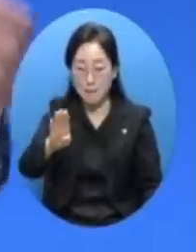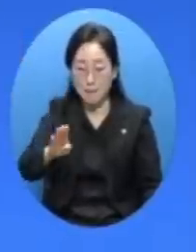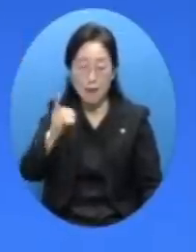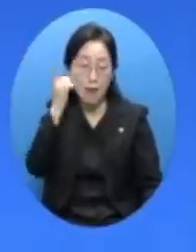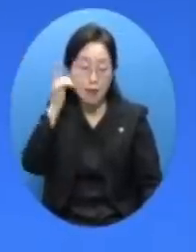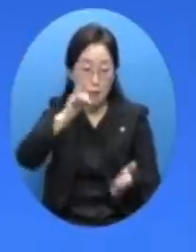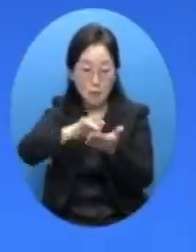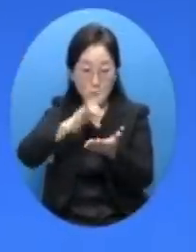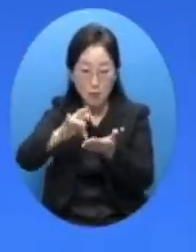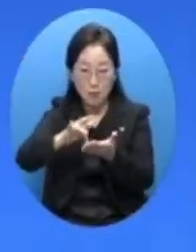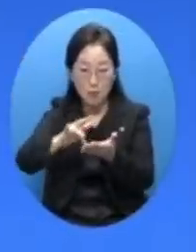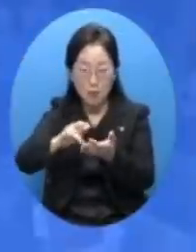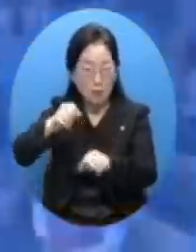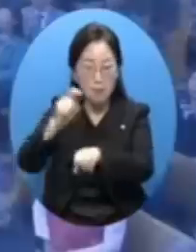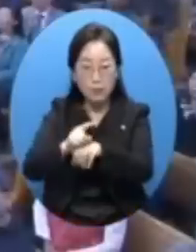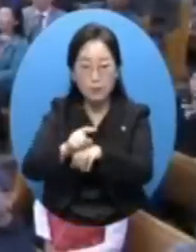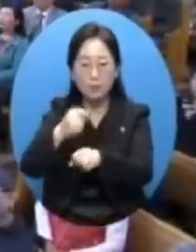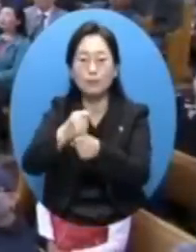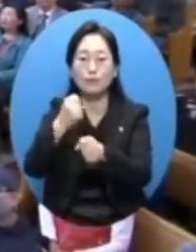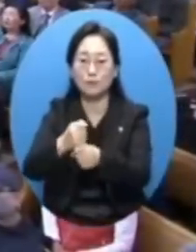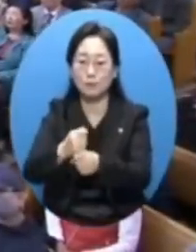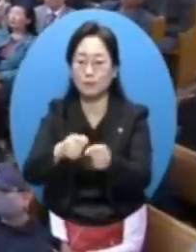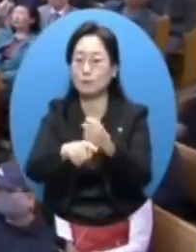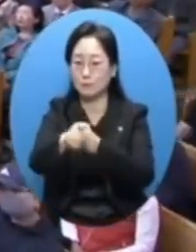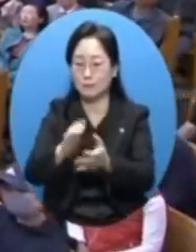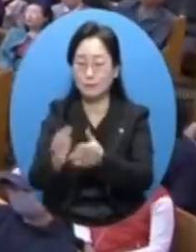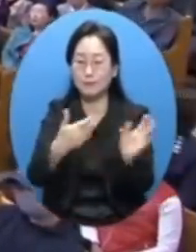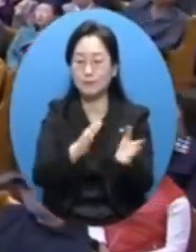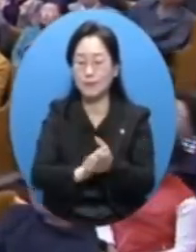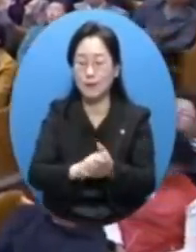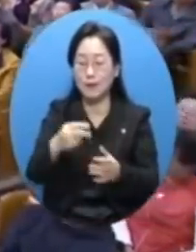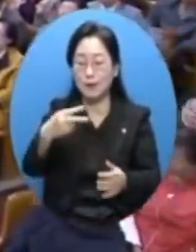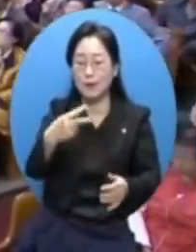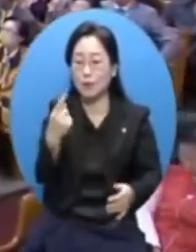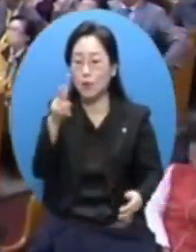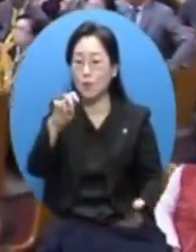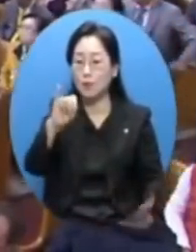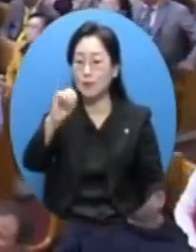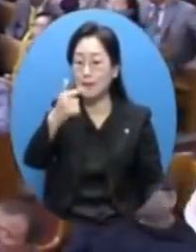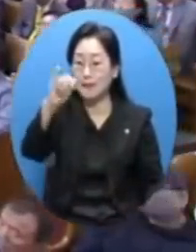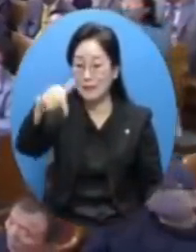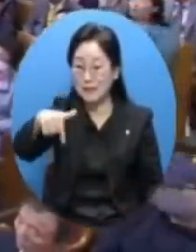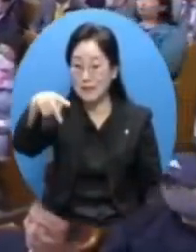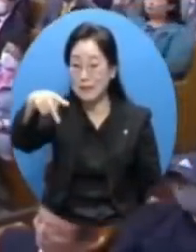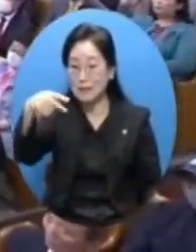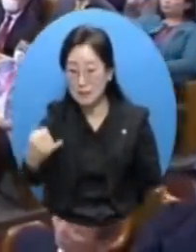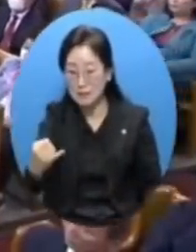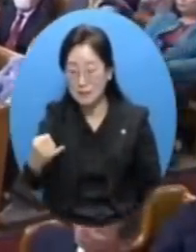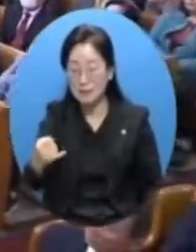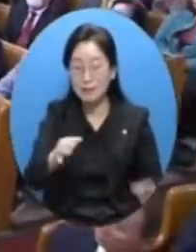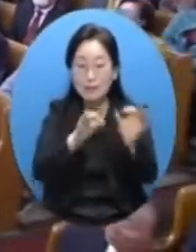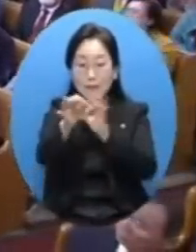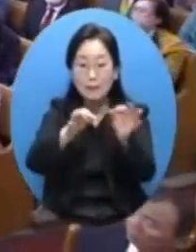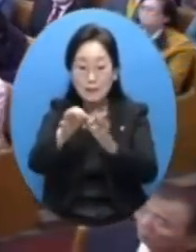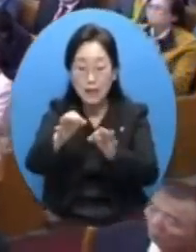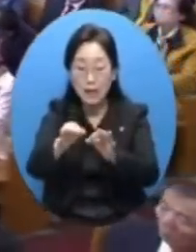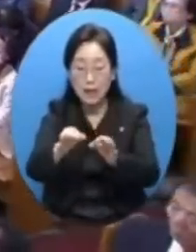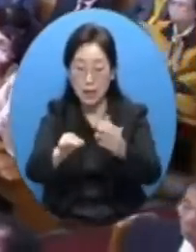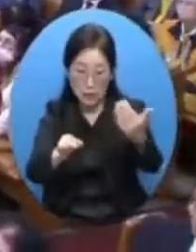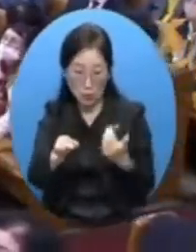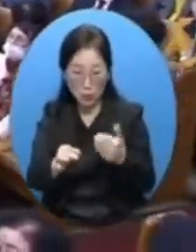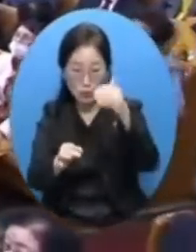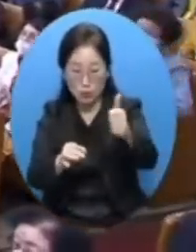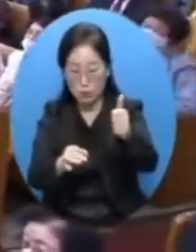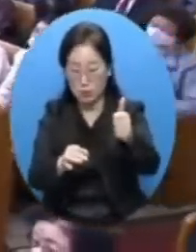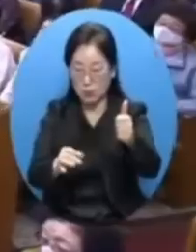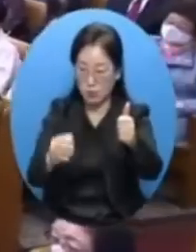그 시스템을 개발했으니까요. 그런데 도미닉스라고 하는 그 상표를 줬던 전 가게 주인이 가게가 잘 되니까 그 가게